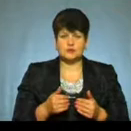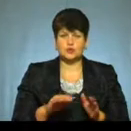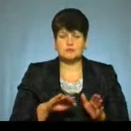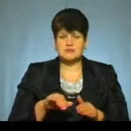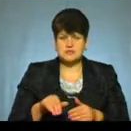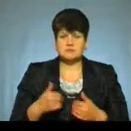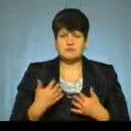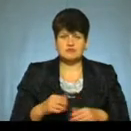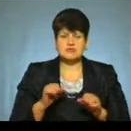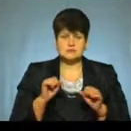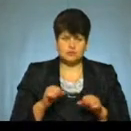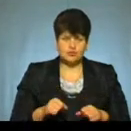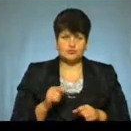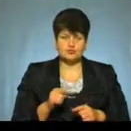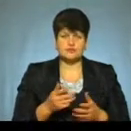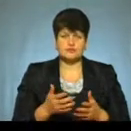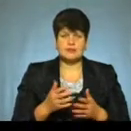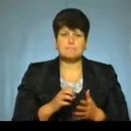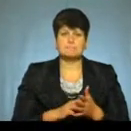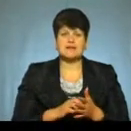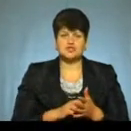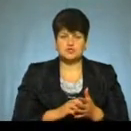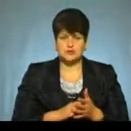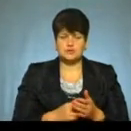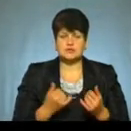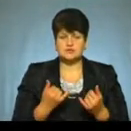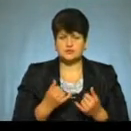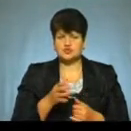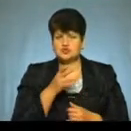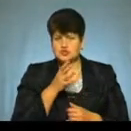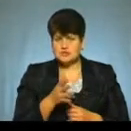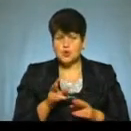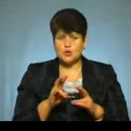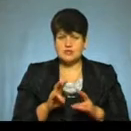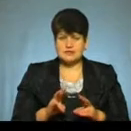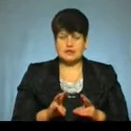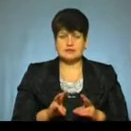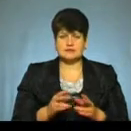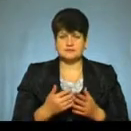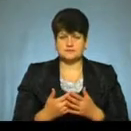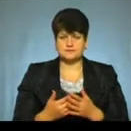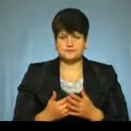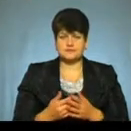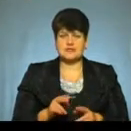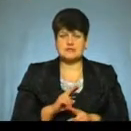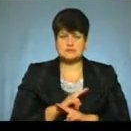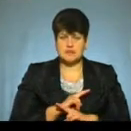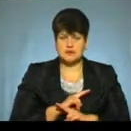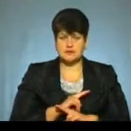пізніше, і вже ми зможемо тоді встановити цю причину. От, на даний час розглядаються версії